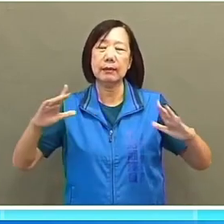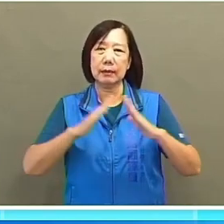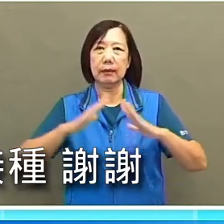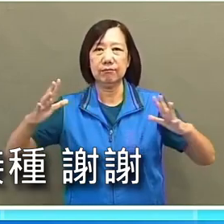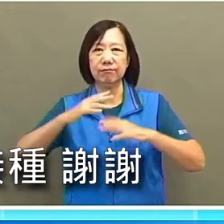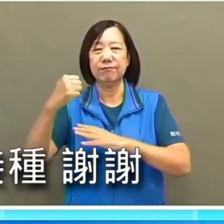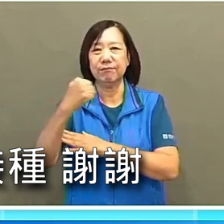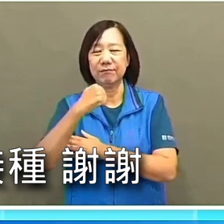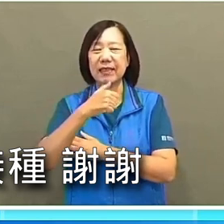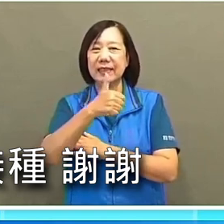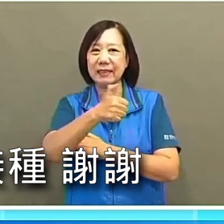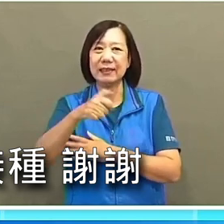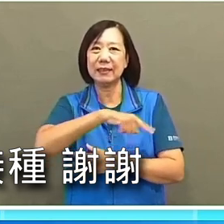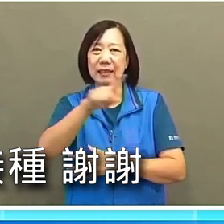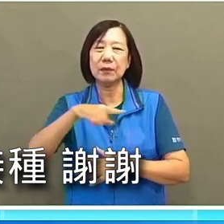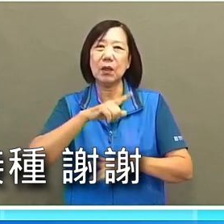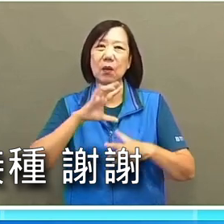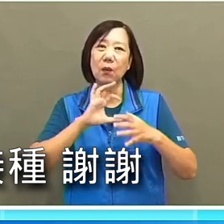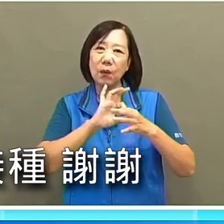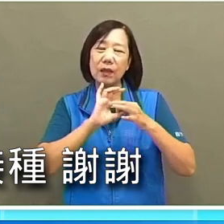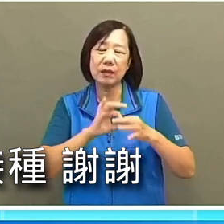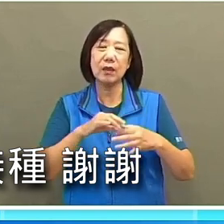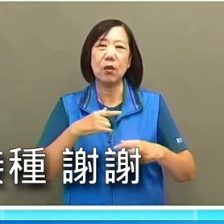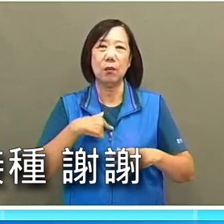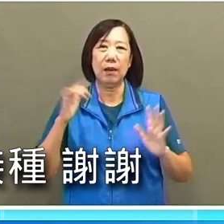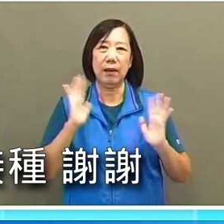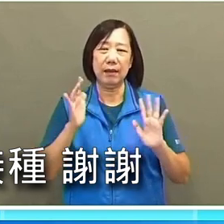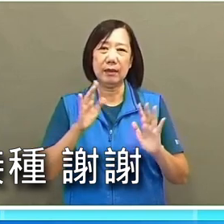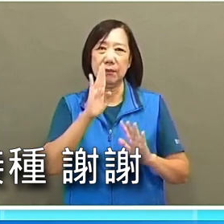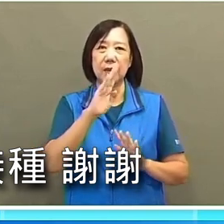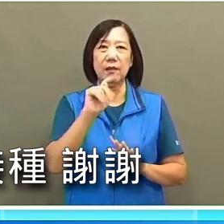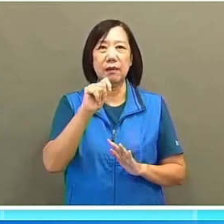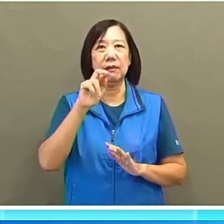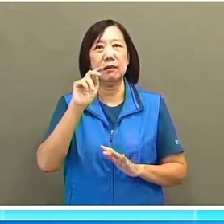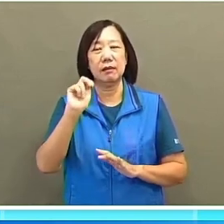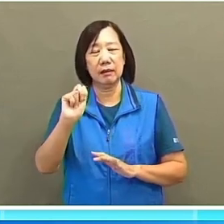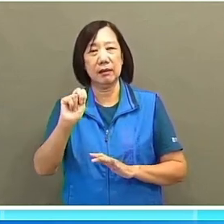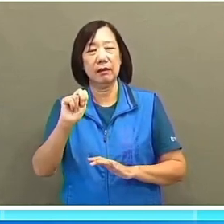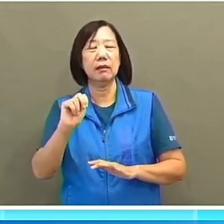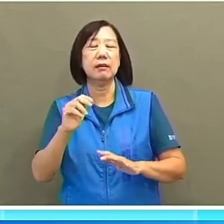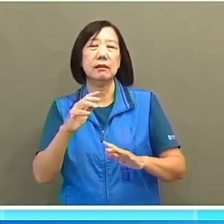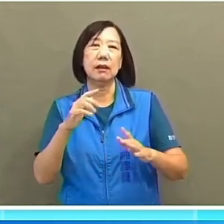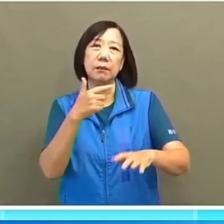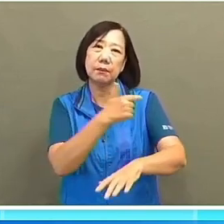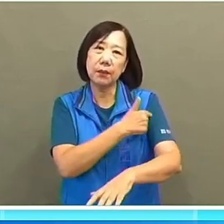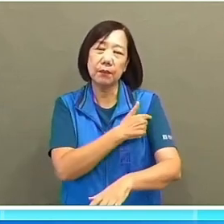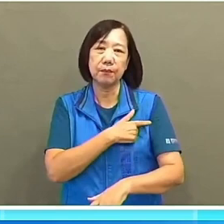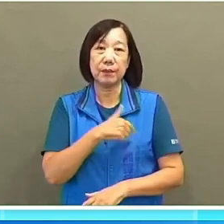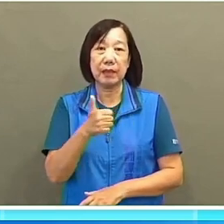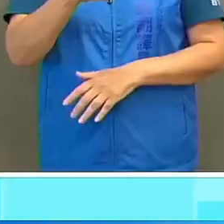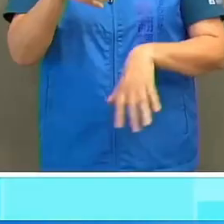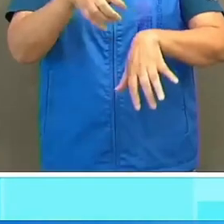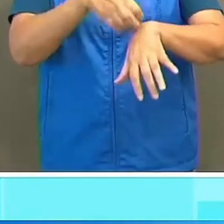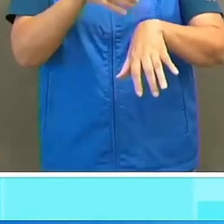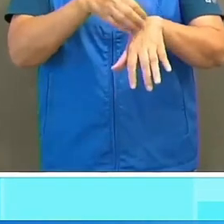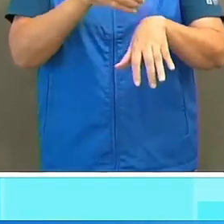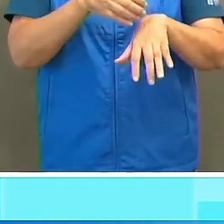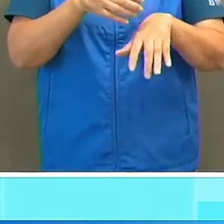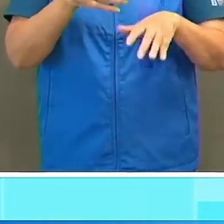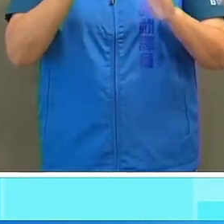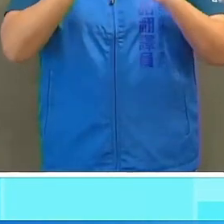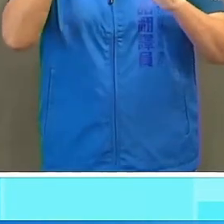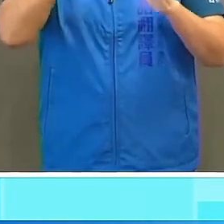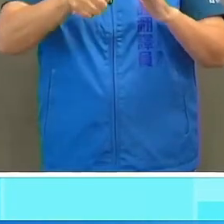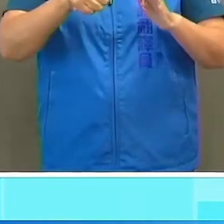谢大家关心我们孩子们 BNT 疫苗的接种，谢谢。 感谢市长的说明，同时感谢今天的手语翻译